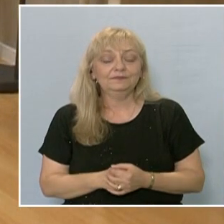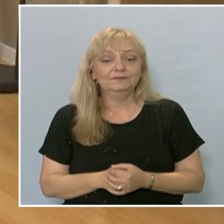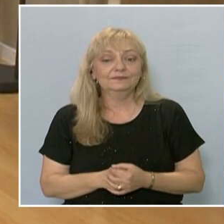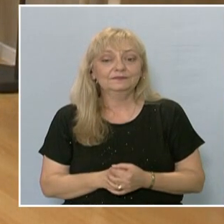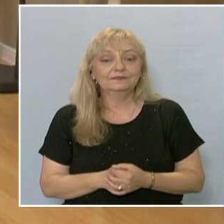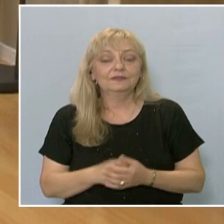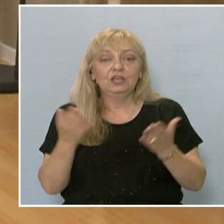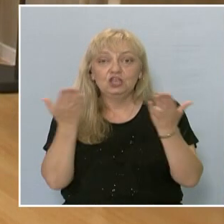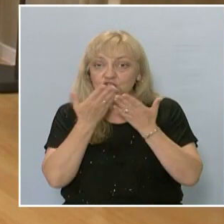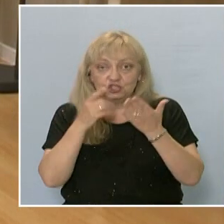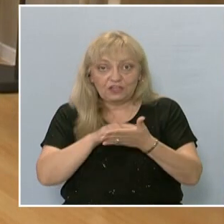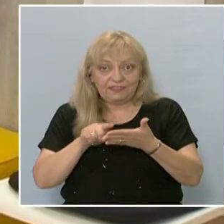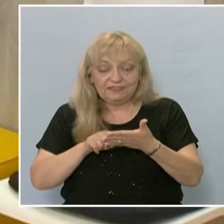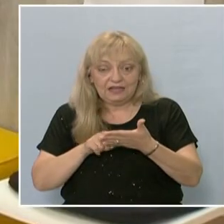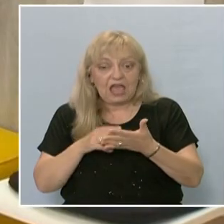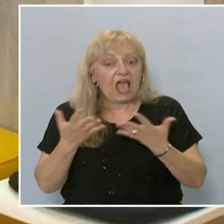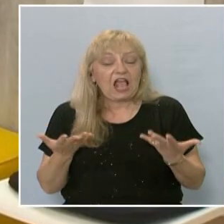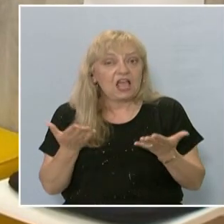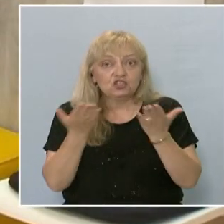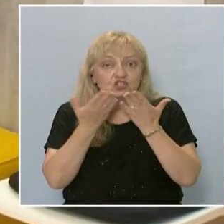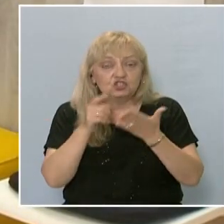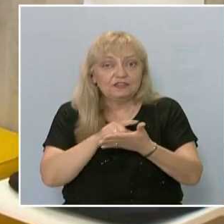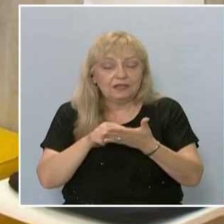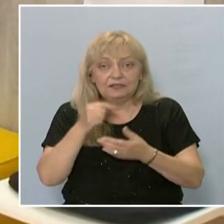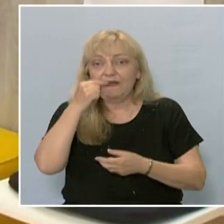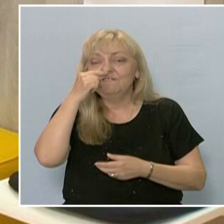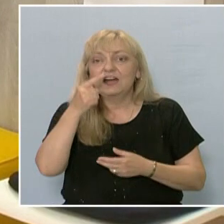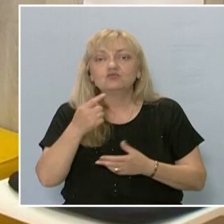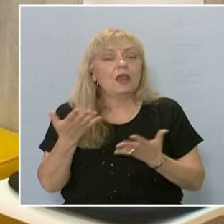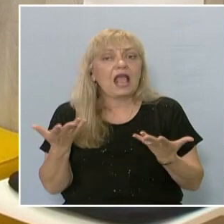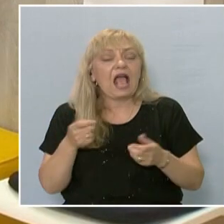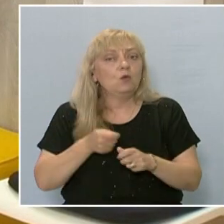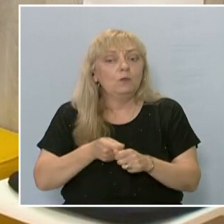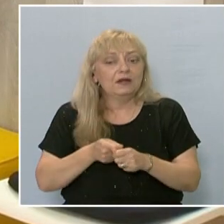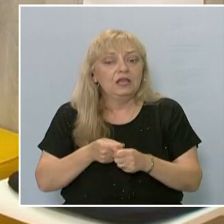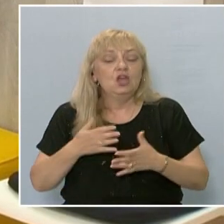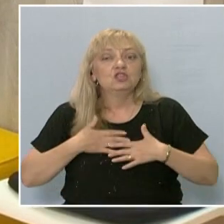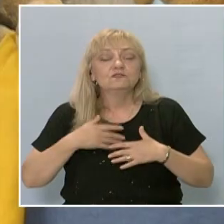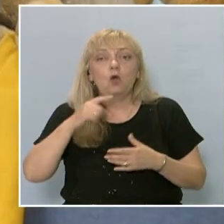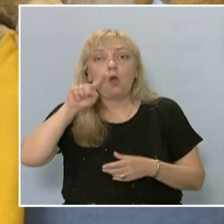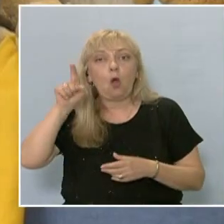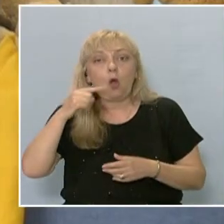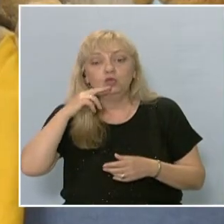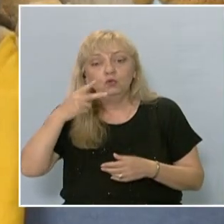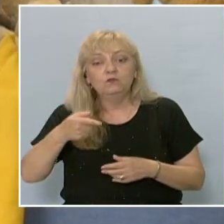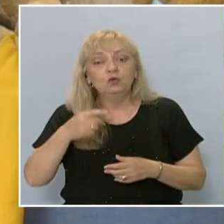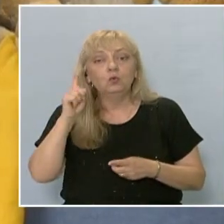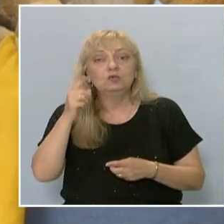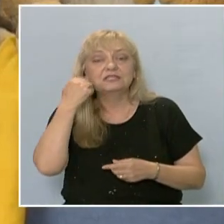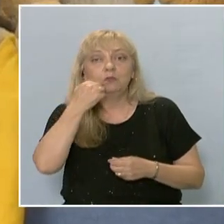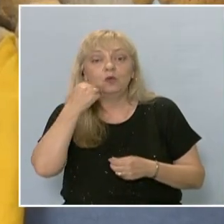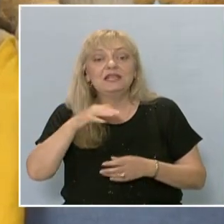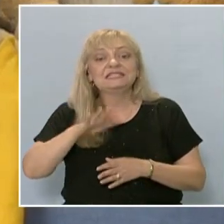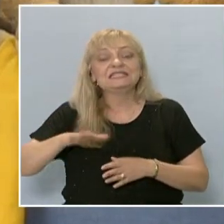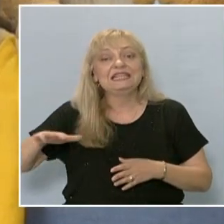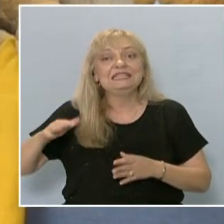четете ли а как четете и важно ли е как го правите свои отговори които са полезни и за деца и за възрастни има